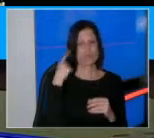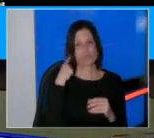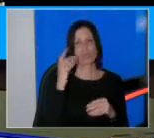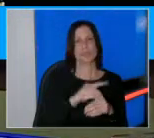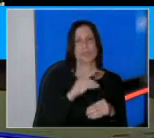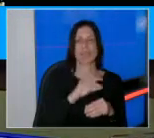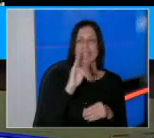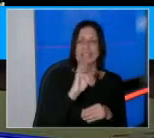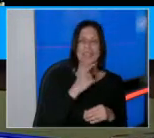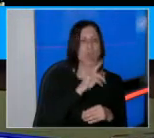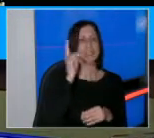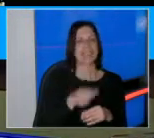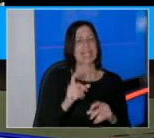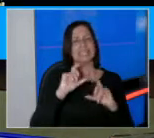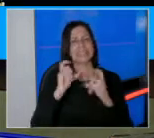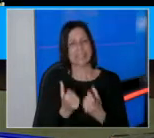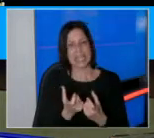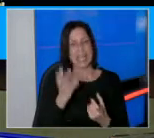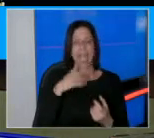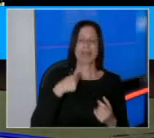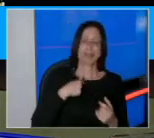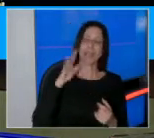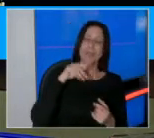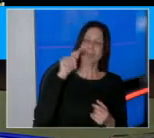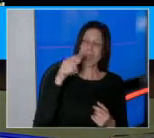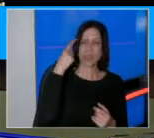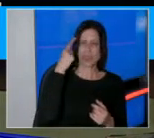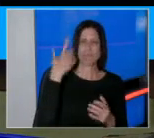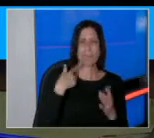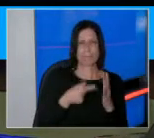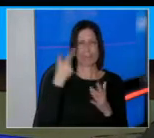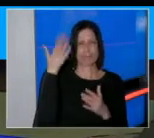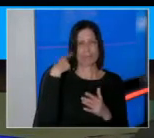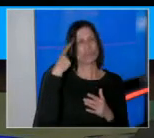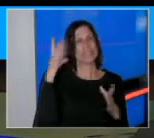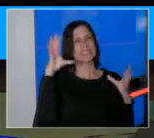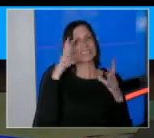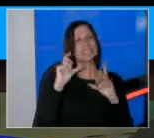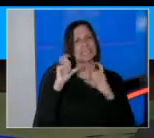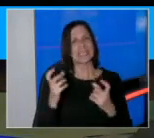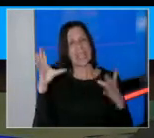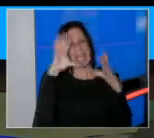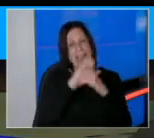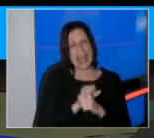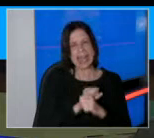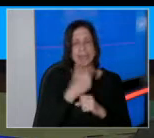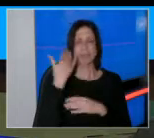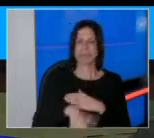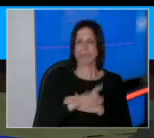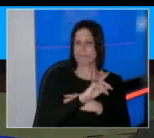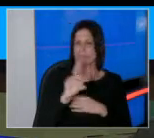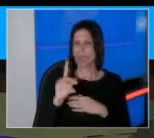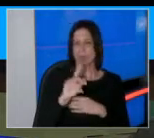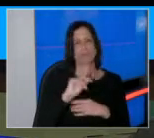מדוקטור יחזקאלי, לא צריך סגר, אבל גם אני וגם אתה יודעים, אני בפעם שעברה חשבתי שיהיה סגר לילי, לא היה סגר לילי, לא הבנתי בדיוק.